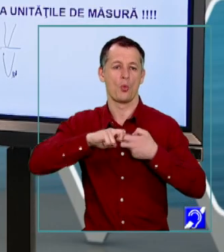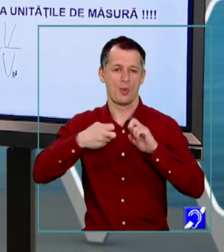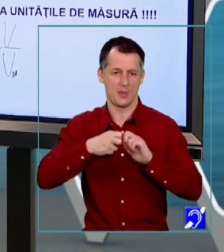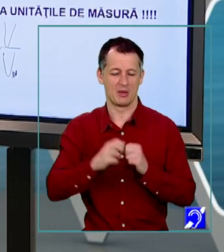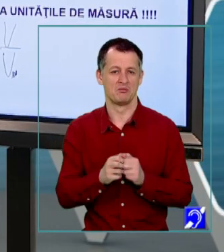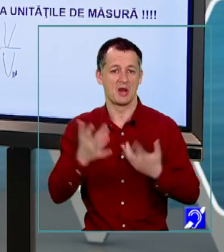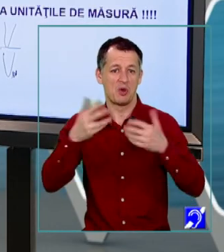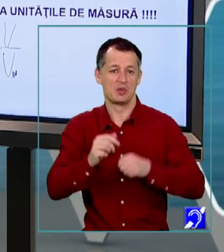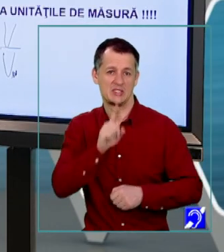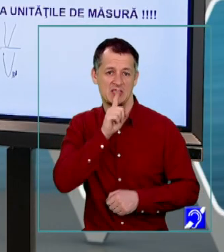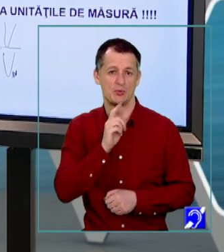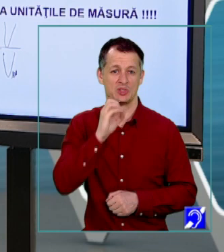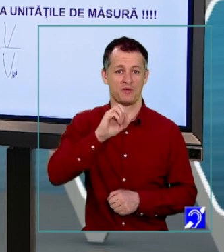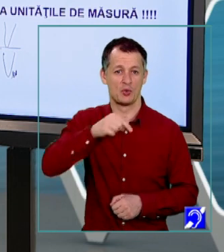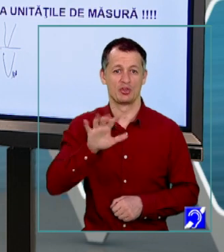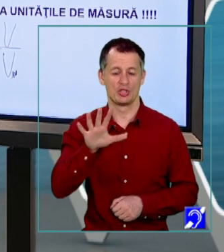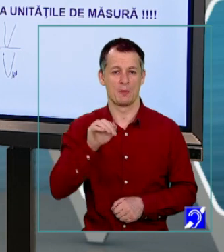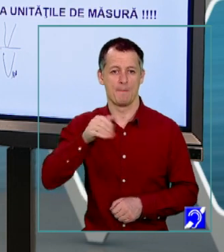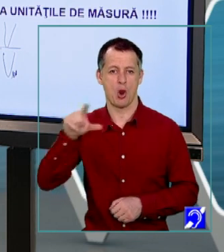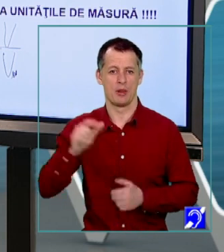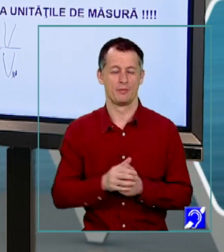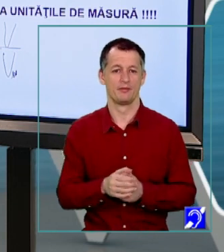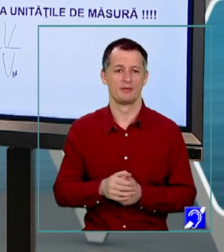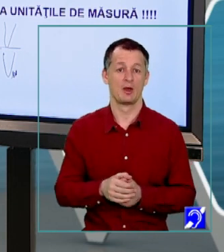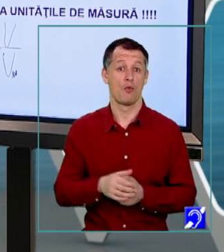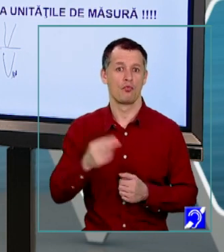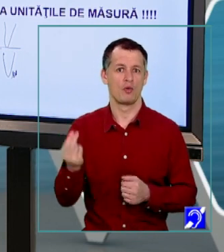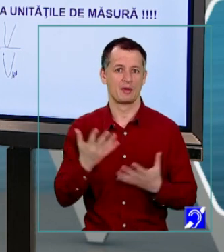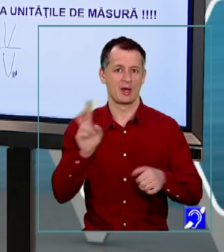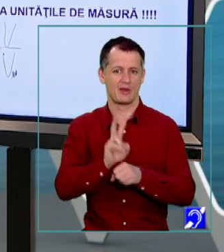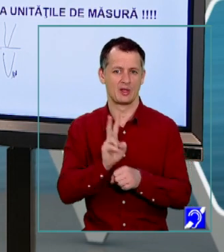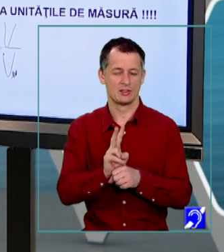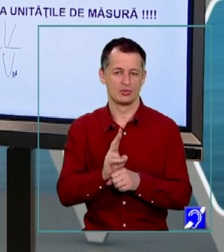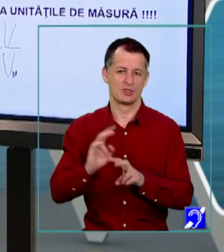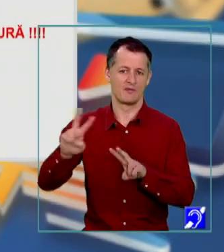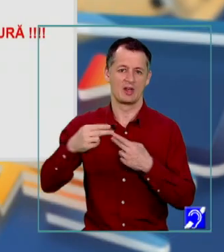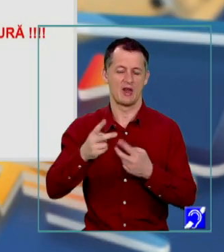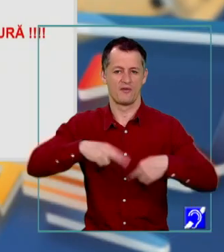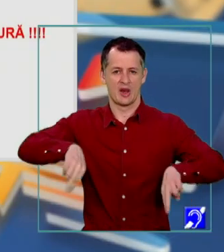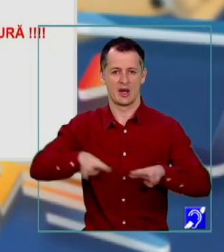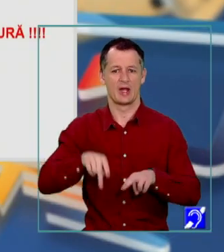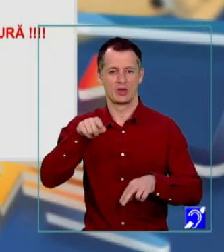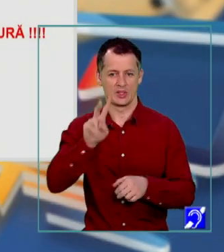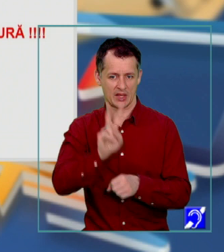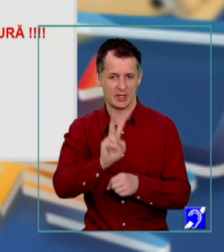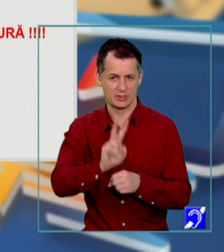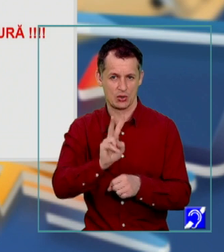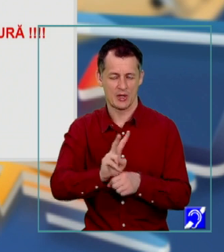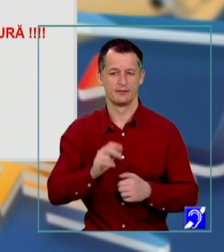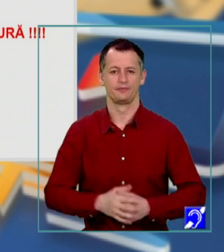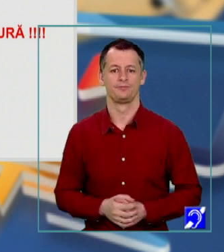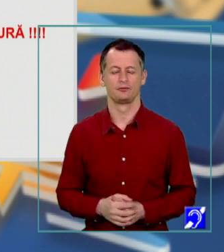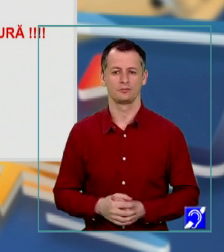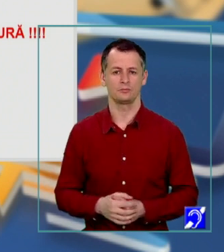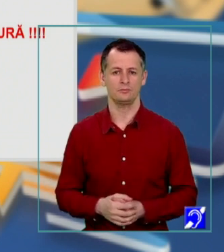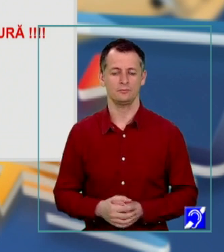obținem 0,5 mol. Foarte mare atenție, și o să revin la final la această atenționare, mă